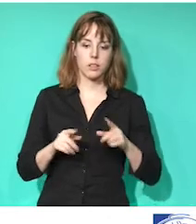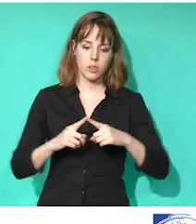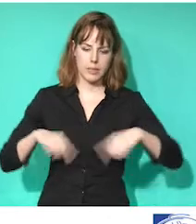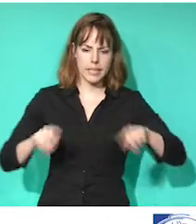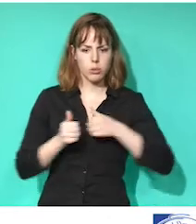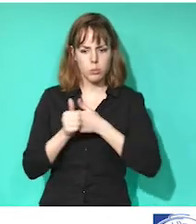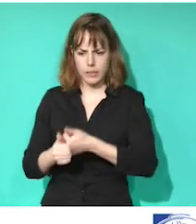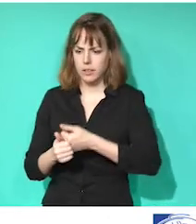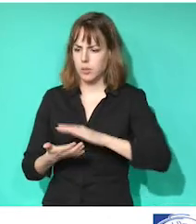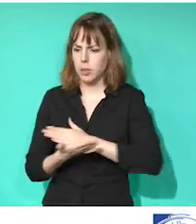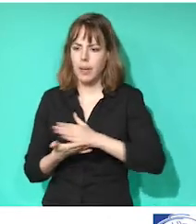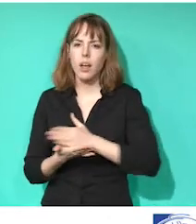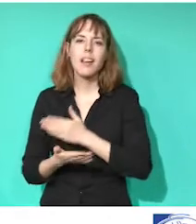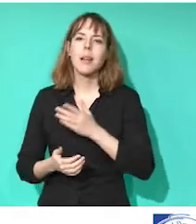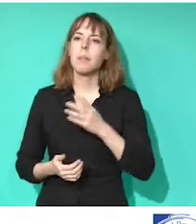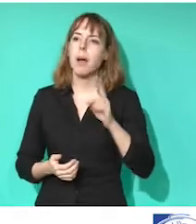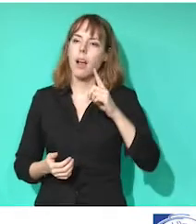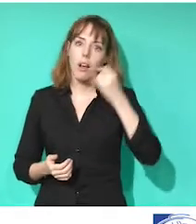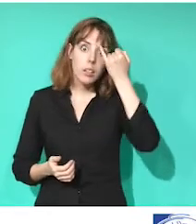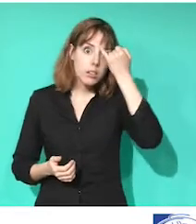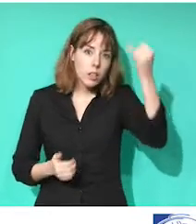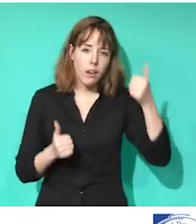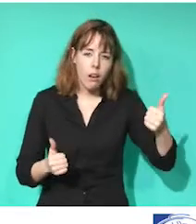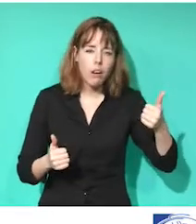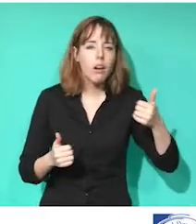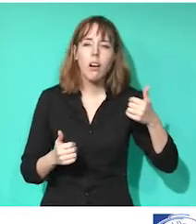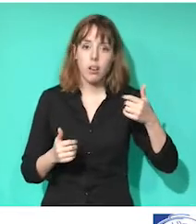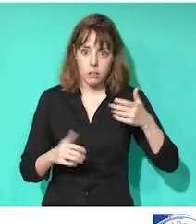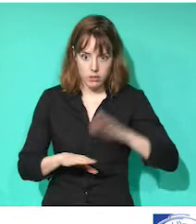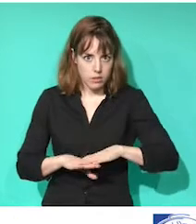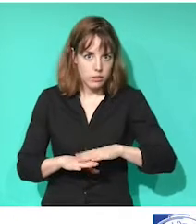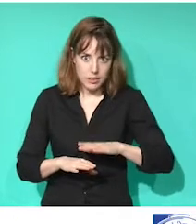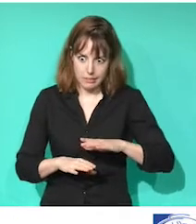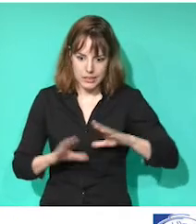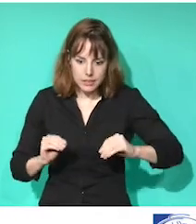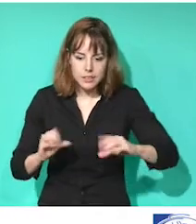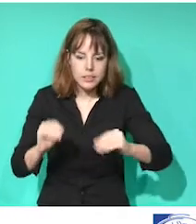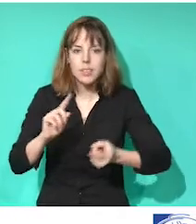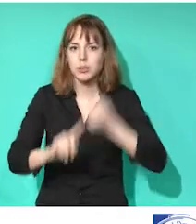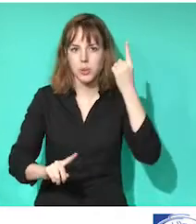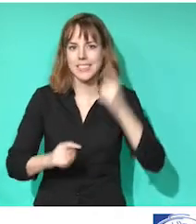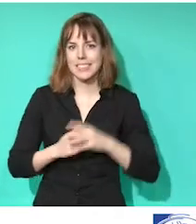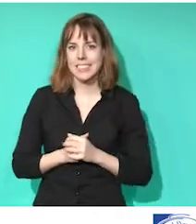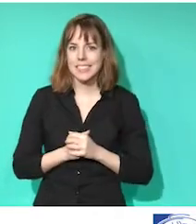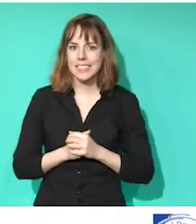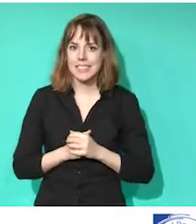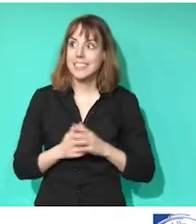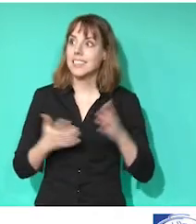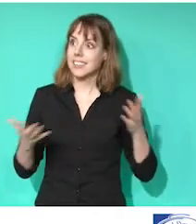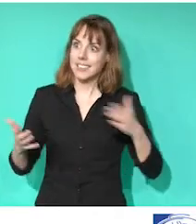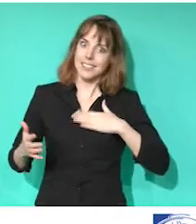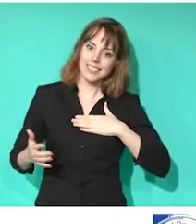parce qu'il ne s'agit pas simplement d'avoir des bonnes idées, des bonnes intentions, il faut en même temps les mettre en pratique. Alors, chère Sabine,